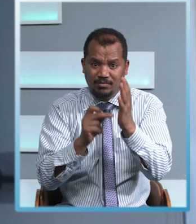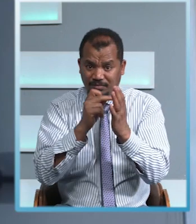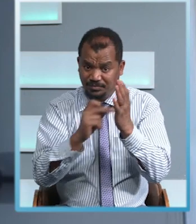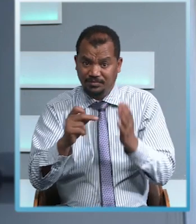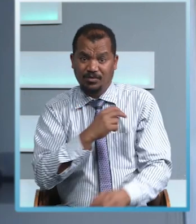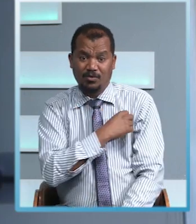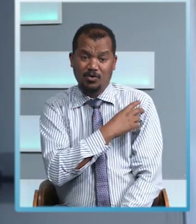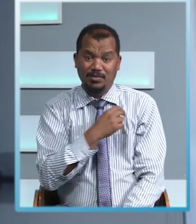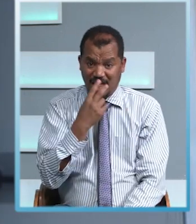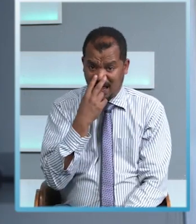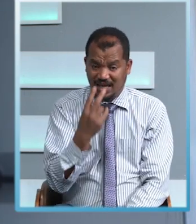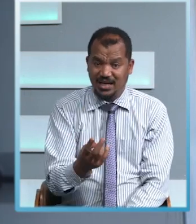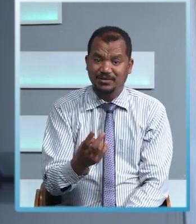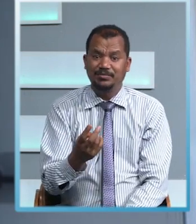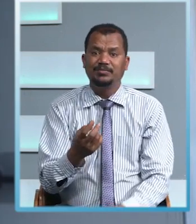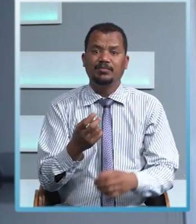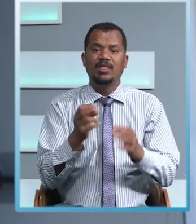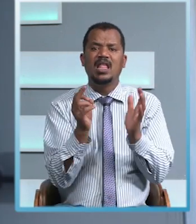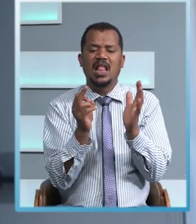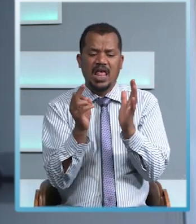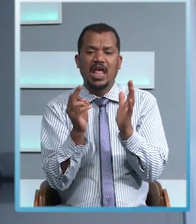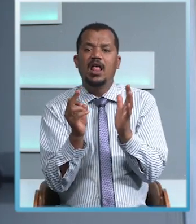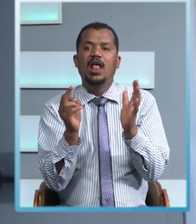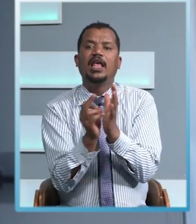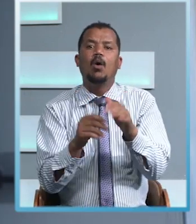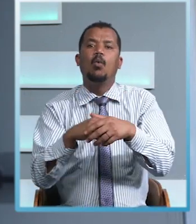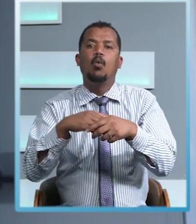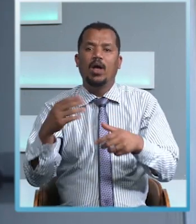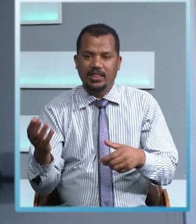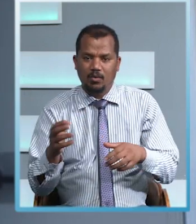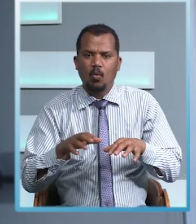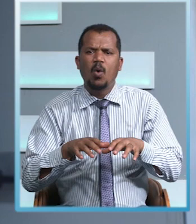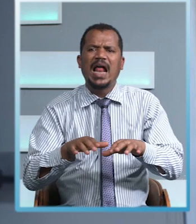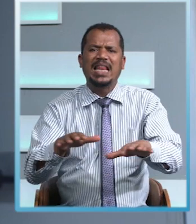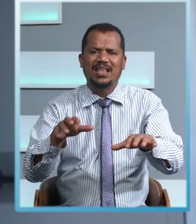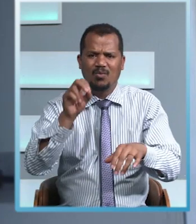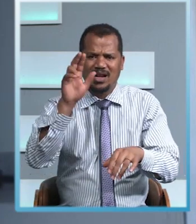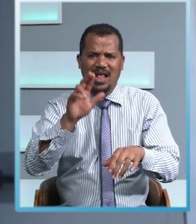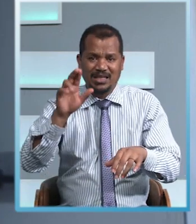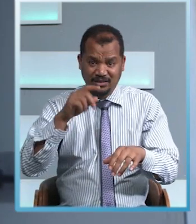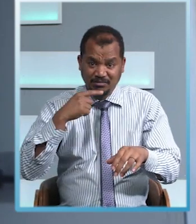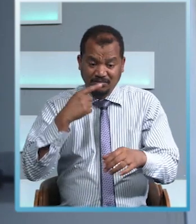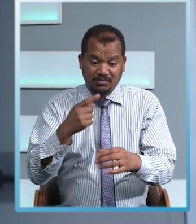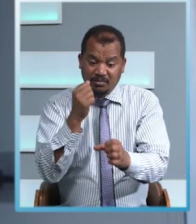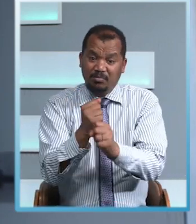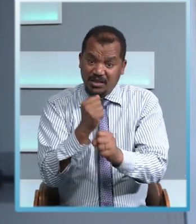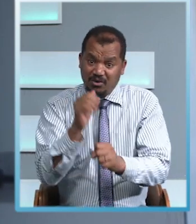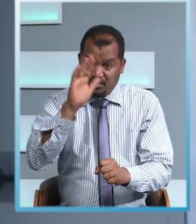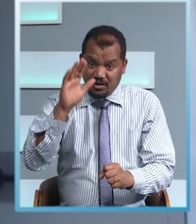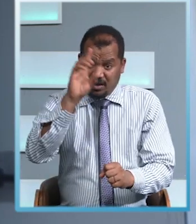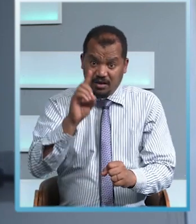በደሴ ሆስፒታል ያየነው እነዚህ ህገወጥ ወራሪ ኃይል የምንላቸው የፈጸሙት ግፍ